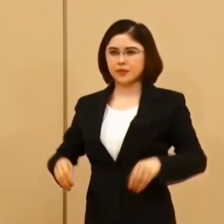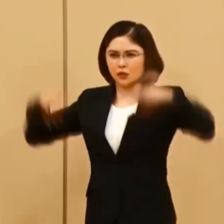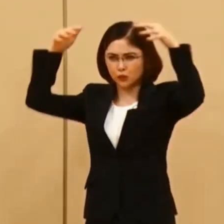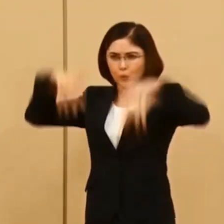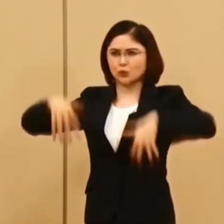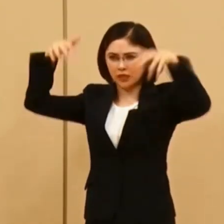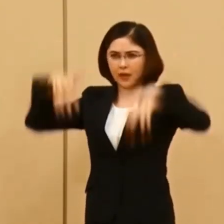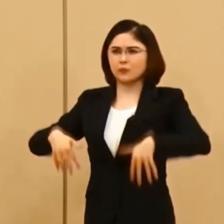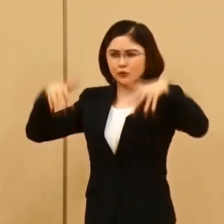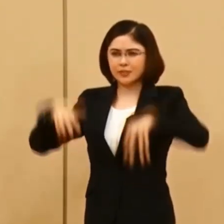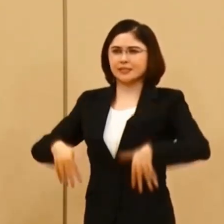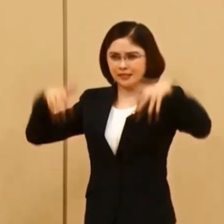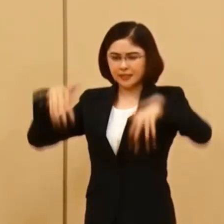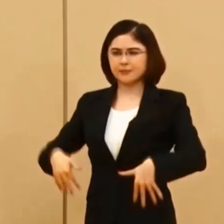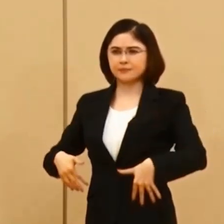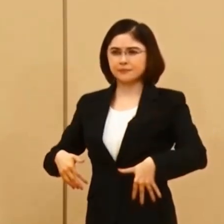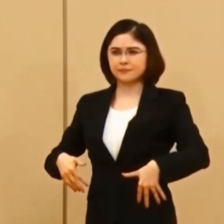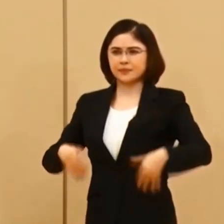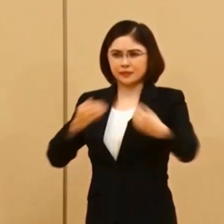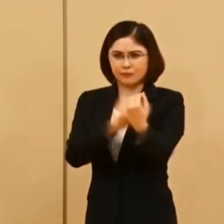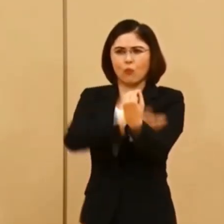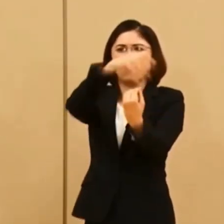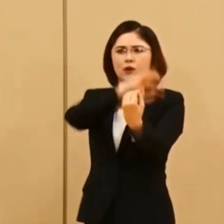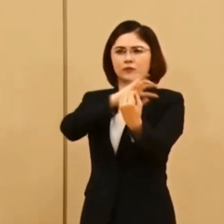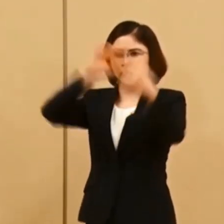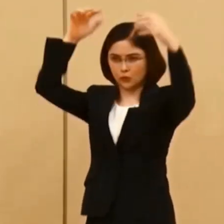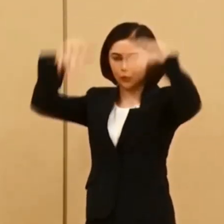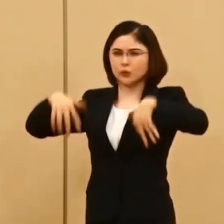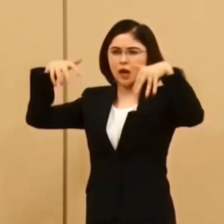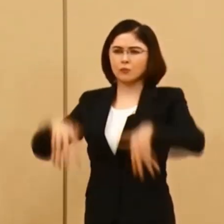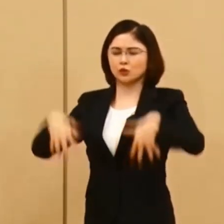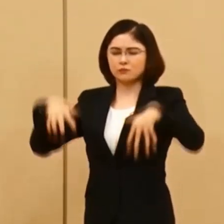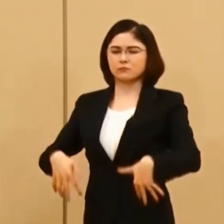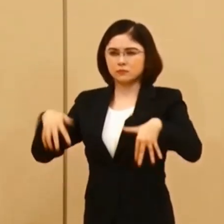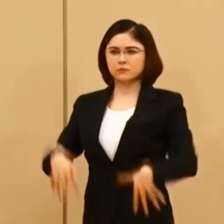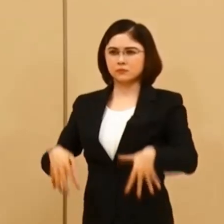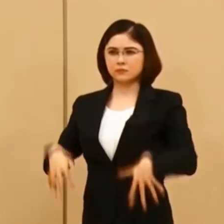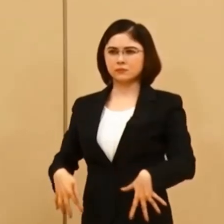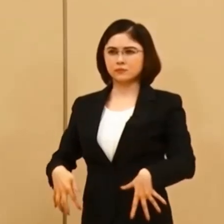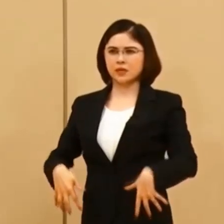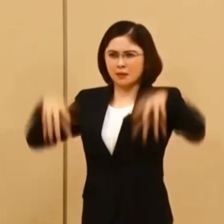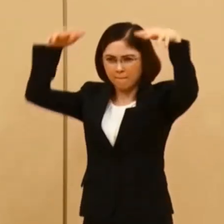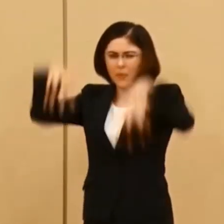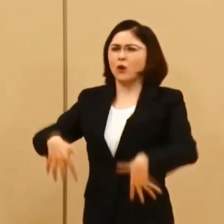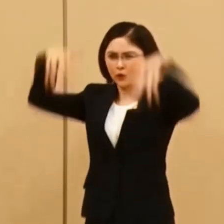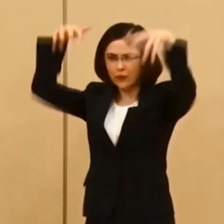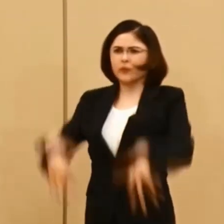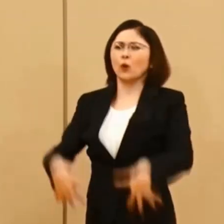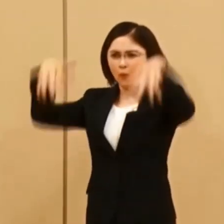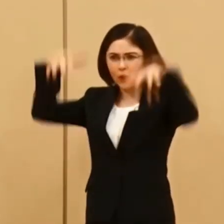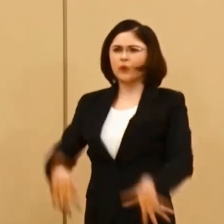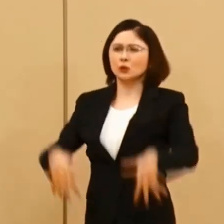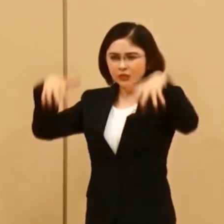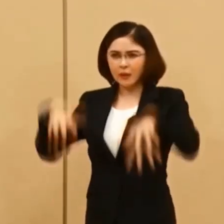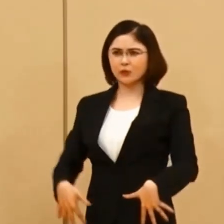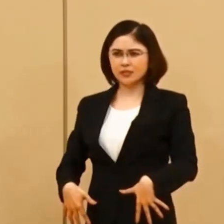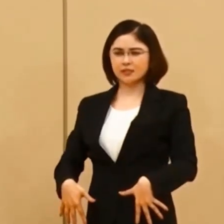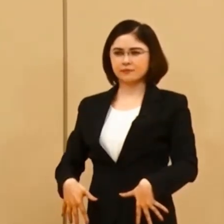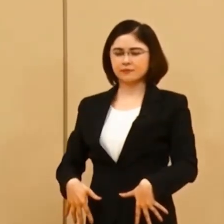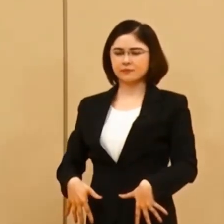土砂降りおっと土砂降りんもっともっと土砂降り